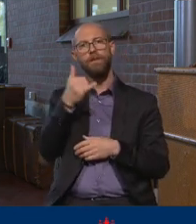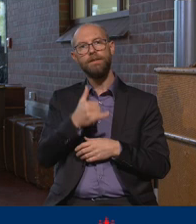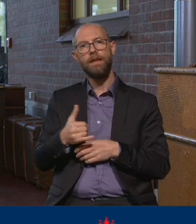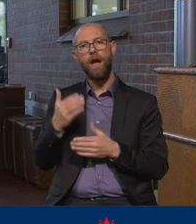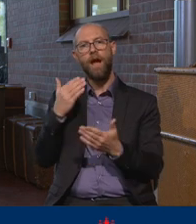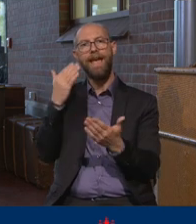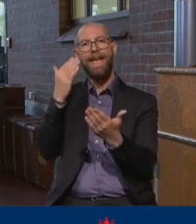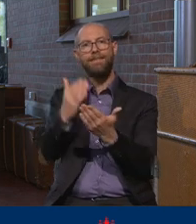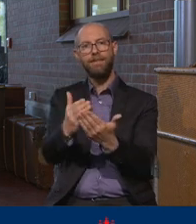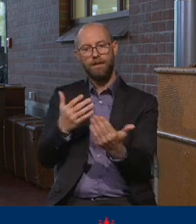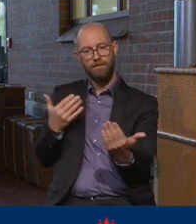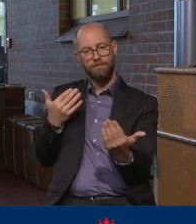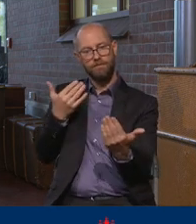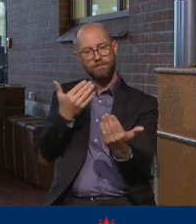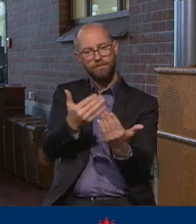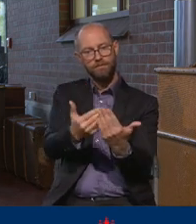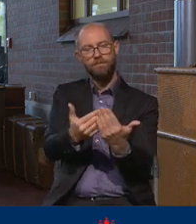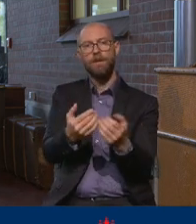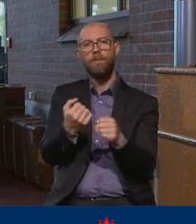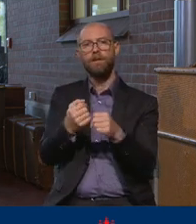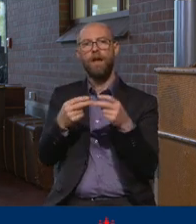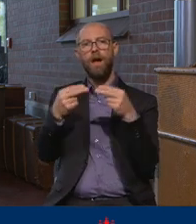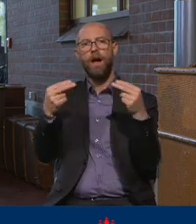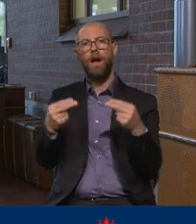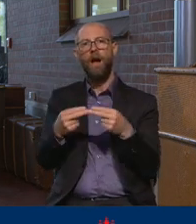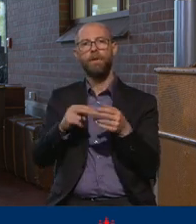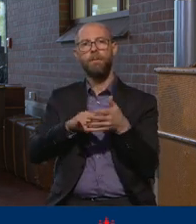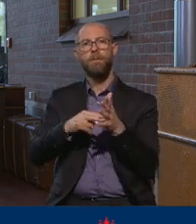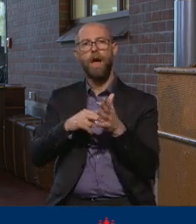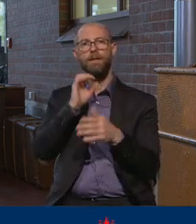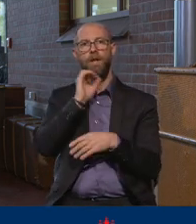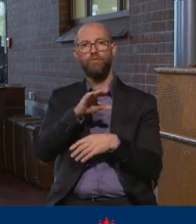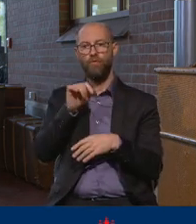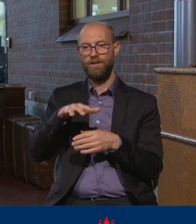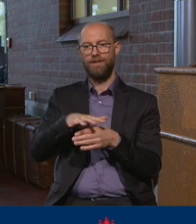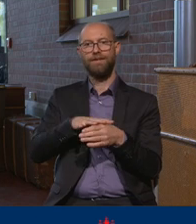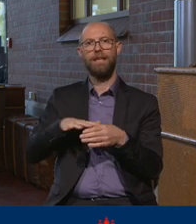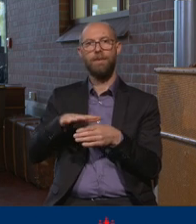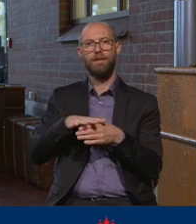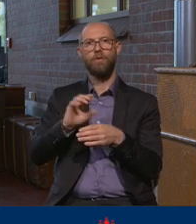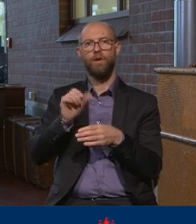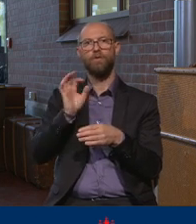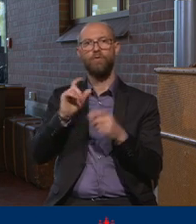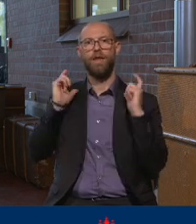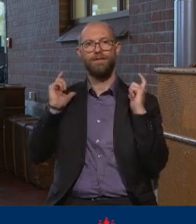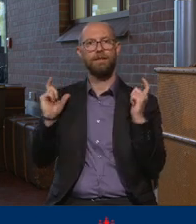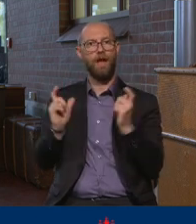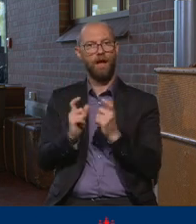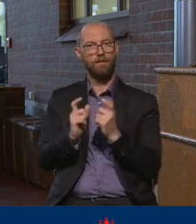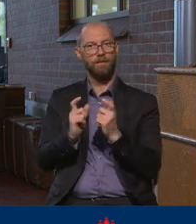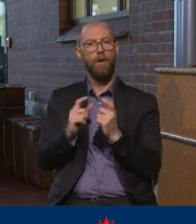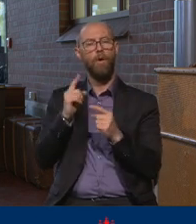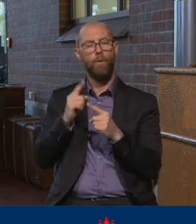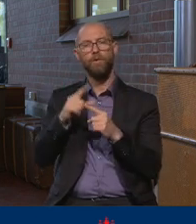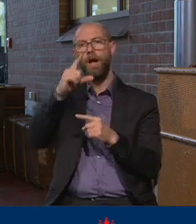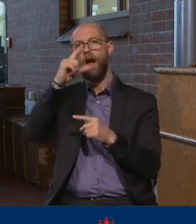einen rahmenplan entwurf für dieses gebiet zunächst dem senat und dann der hamburgischen bürgerschaft vor